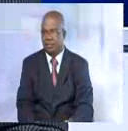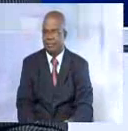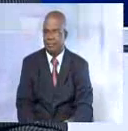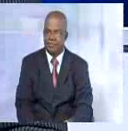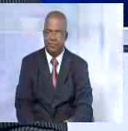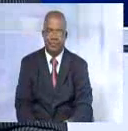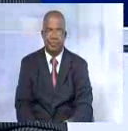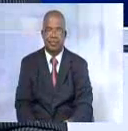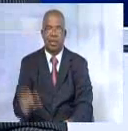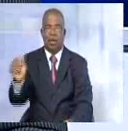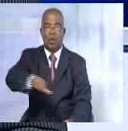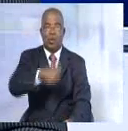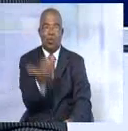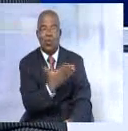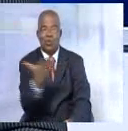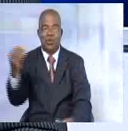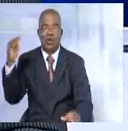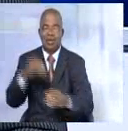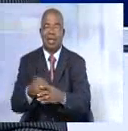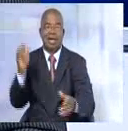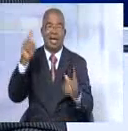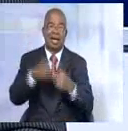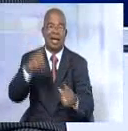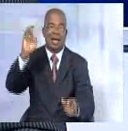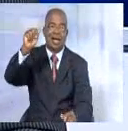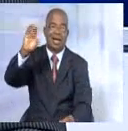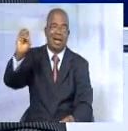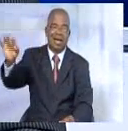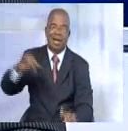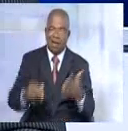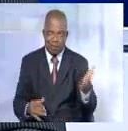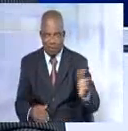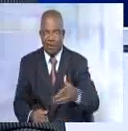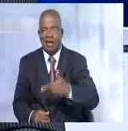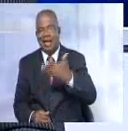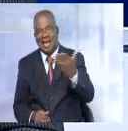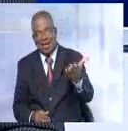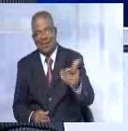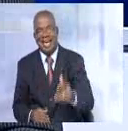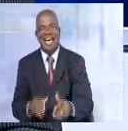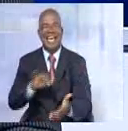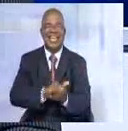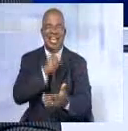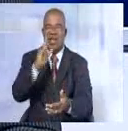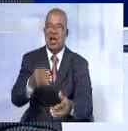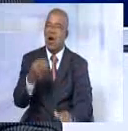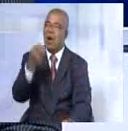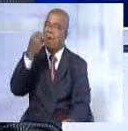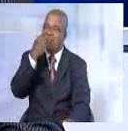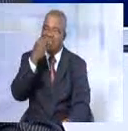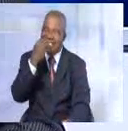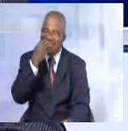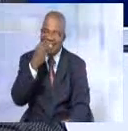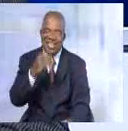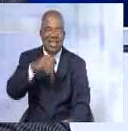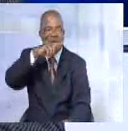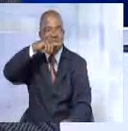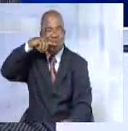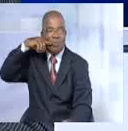Autre sujet, dans la commune d'Abobo, un espace gastronomique est aménagé par les restaurateurs où les Abidjanais